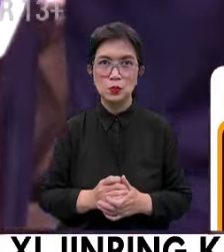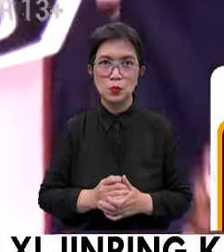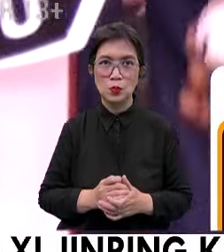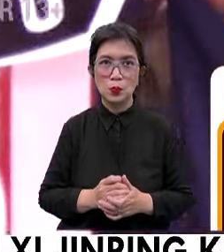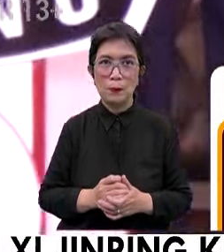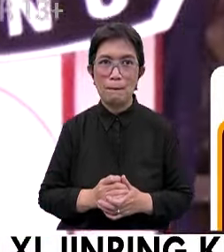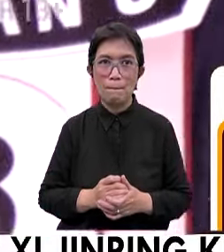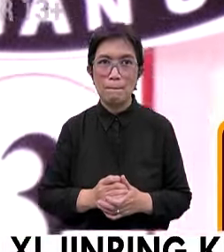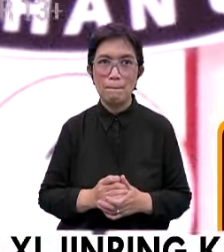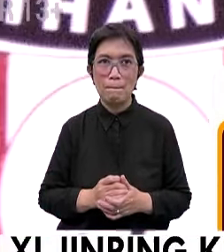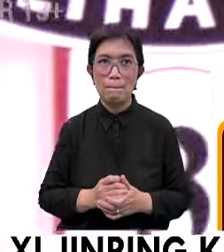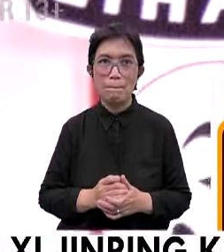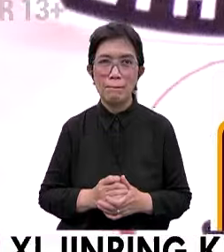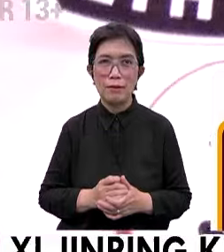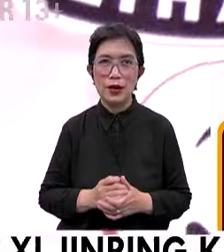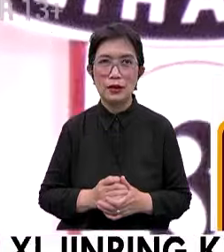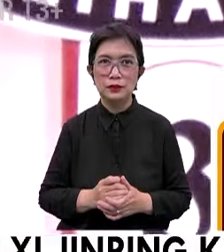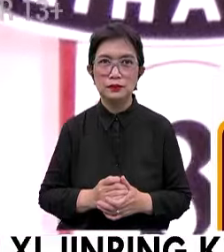Disebutkan Bapak.